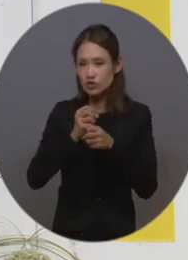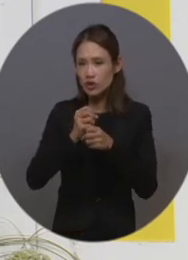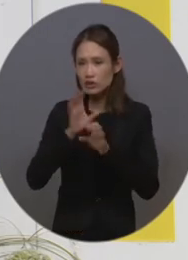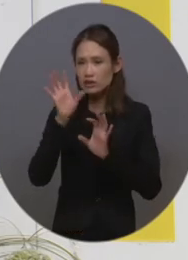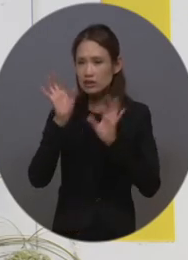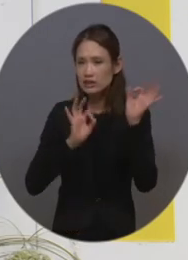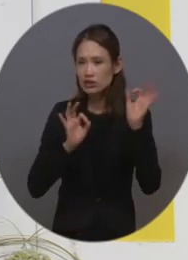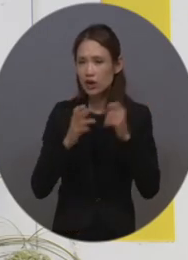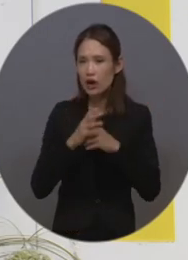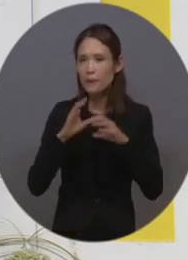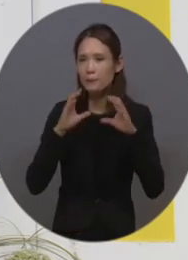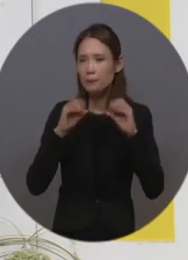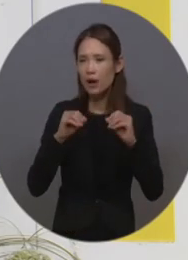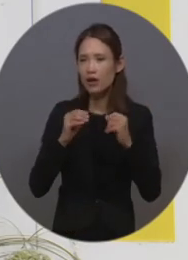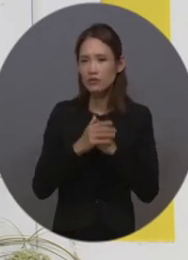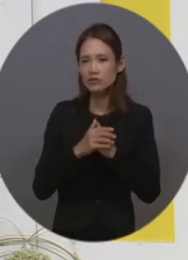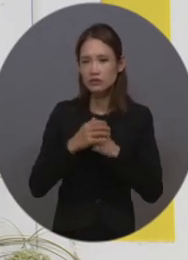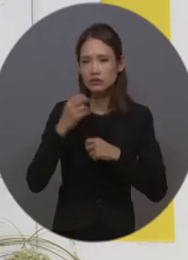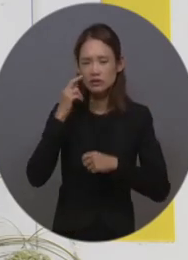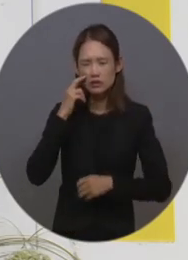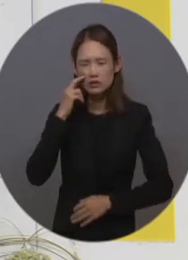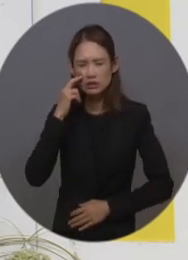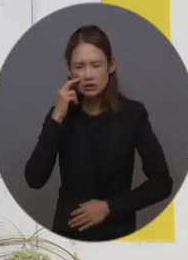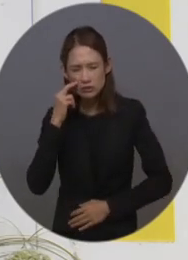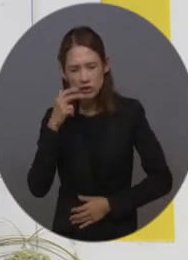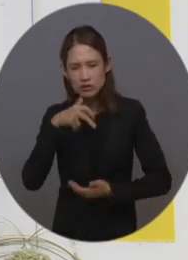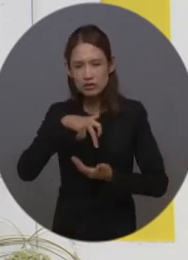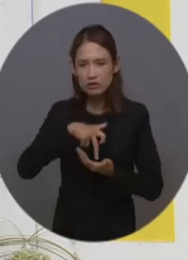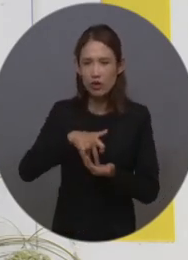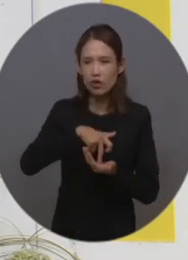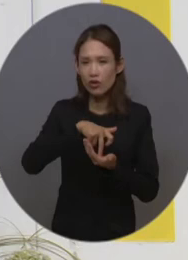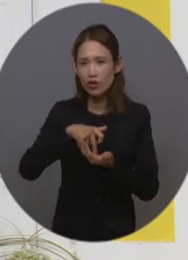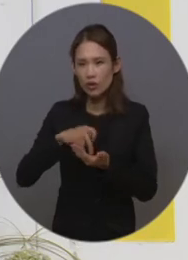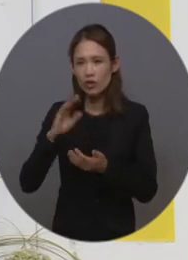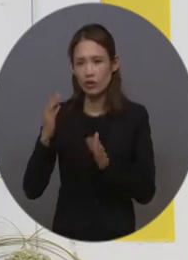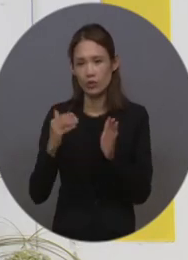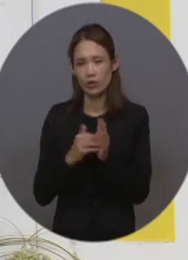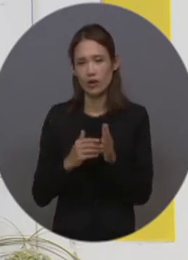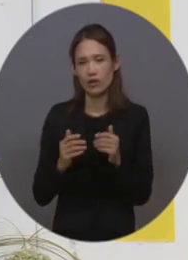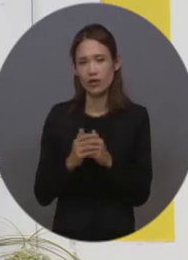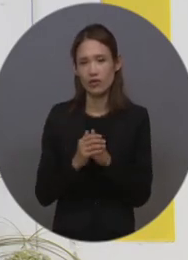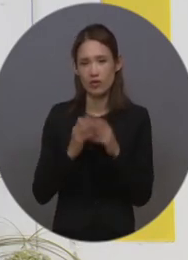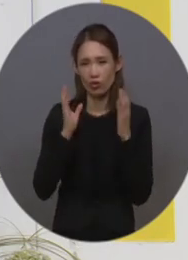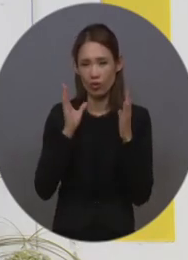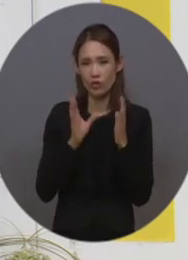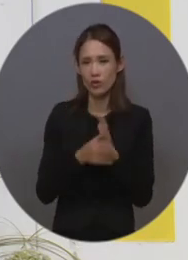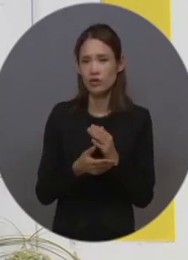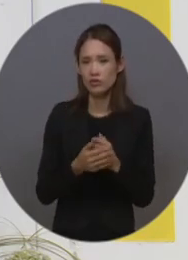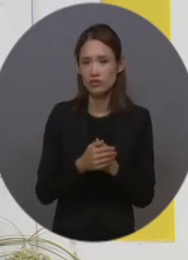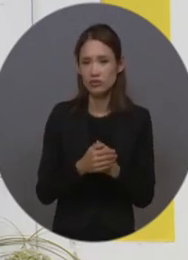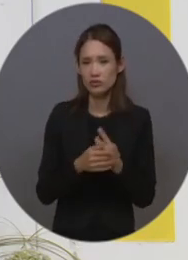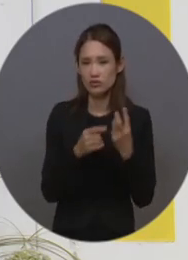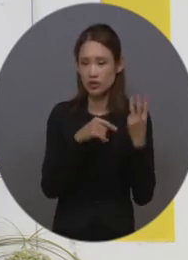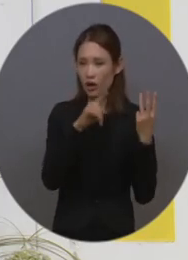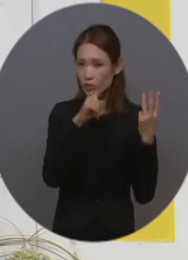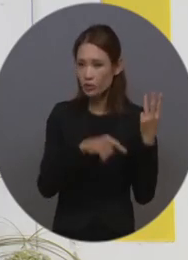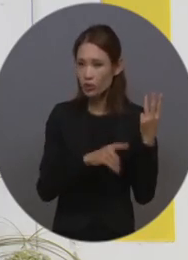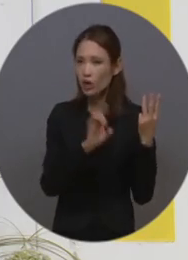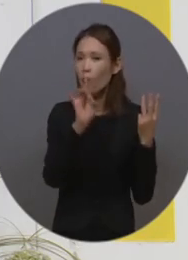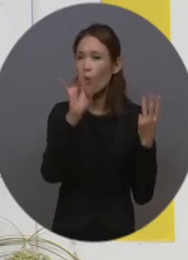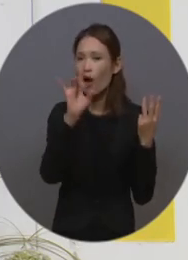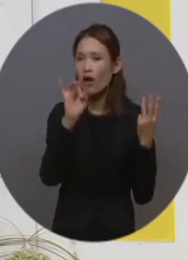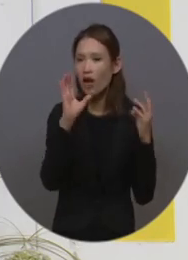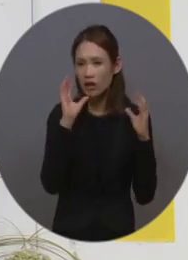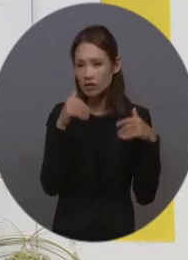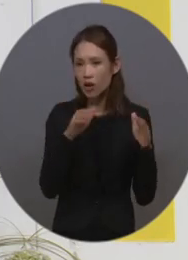와서 이제 심하게 다리를 절게 되셨죠. 그래서 어릴 때는 삼촌이 그냥 그렇게 태어난 줄